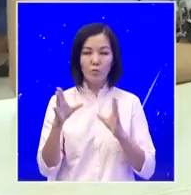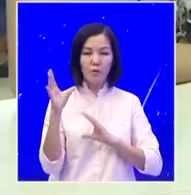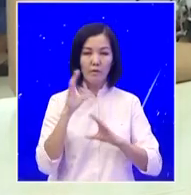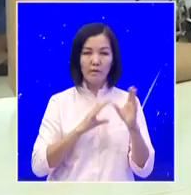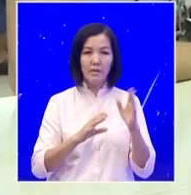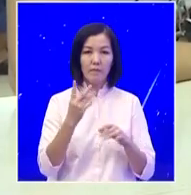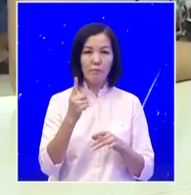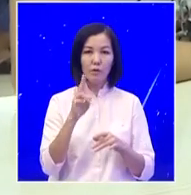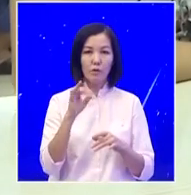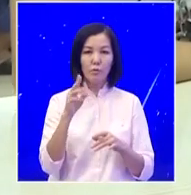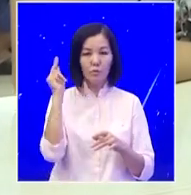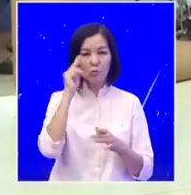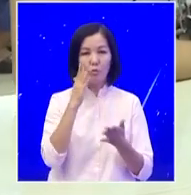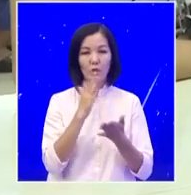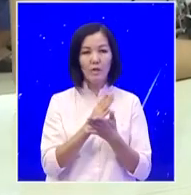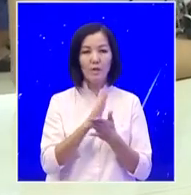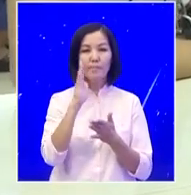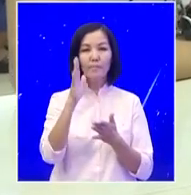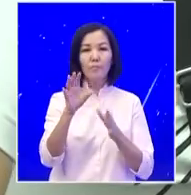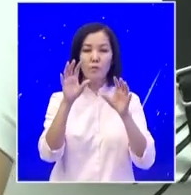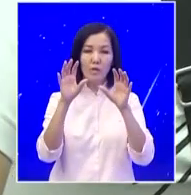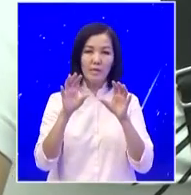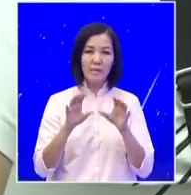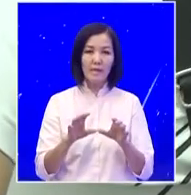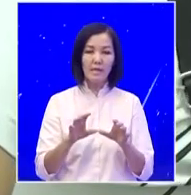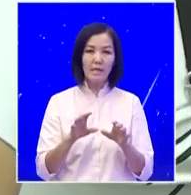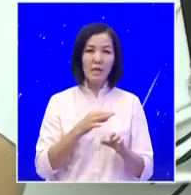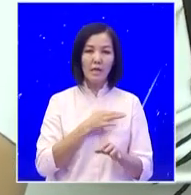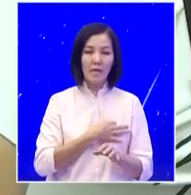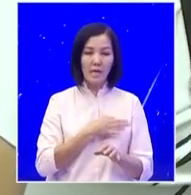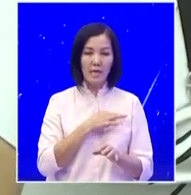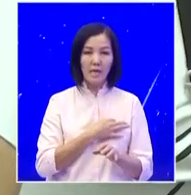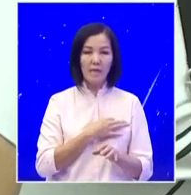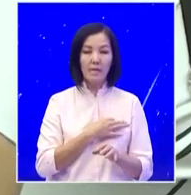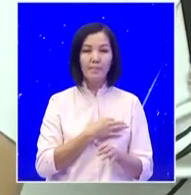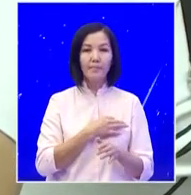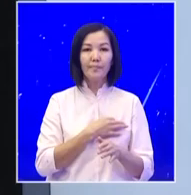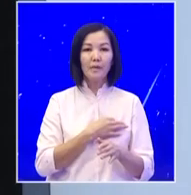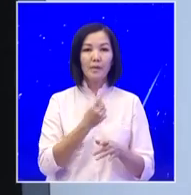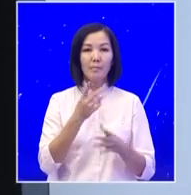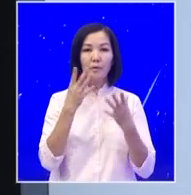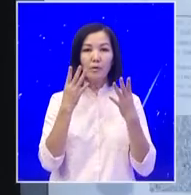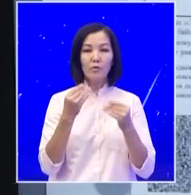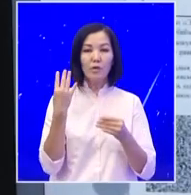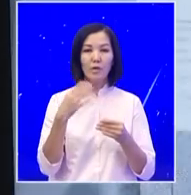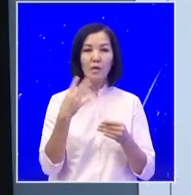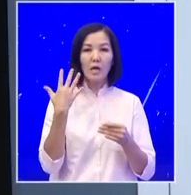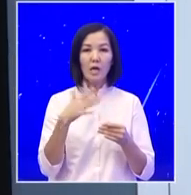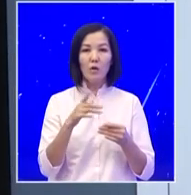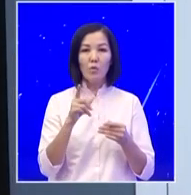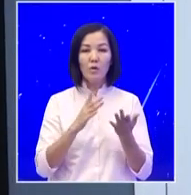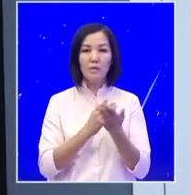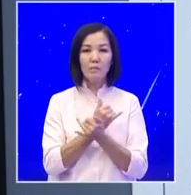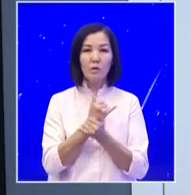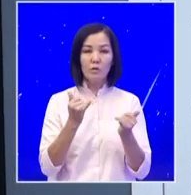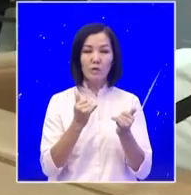университетінің бірінші курсында оқиды. Болашақ заңгер. Орталықта мамырдан бастап қызмет етіп жүр. Күніне жалғыз өзі 40-50 адамды қабылдайды.